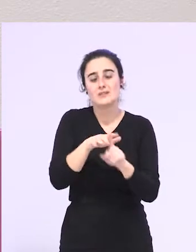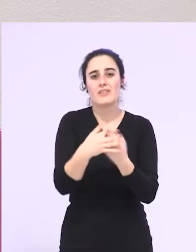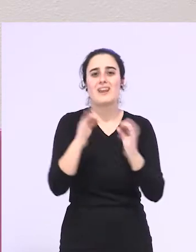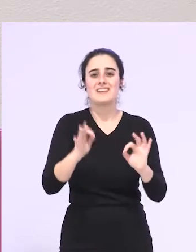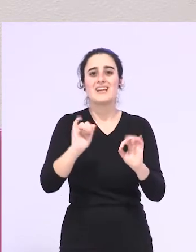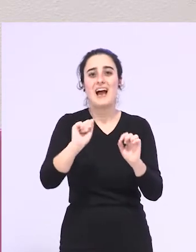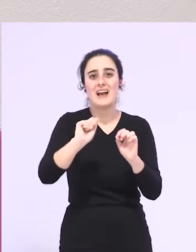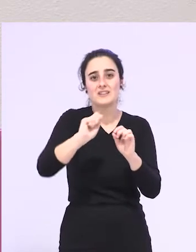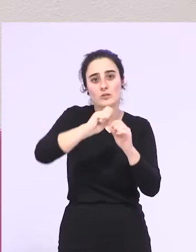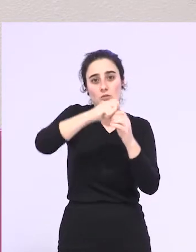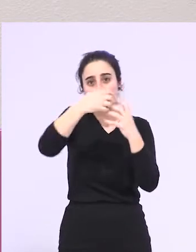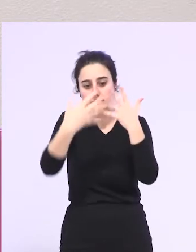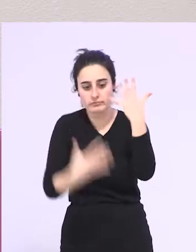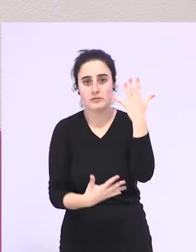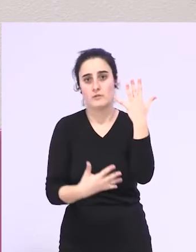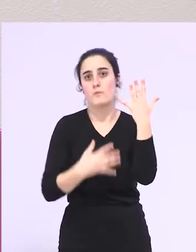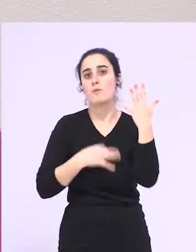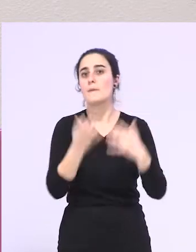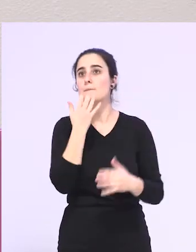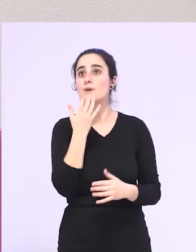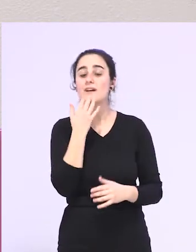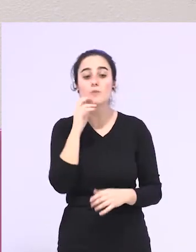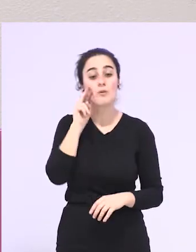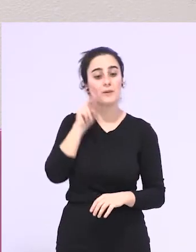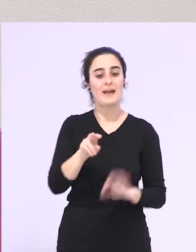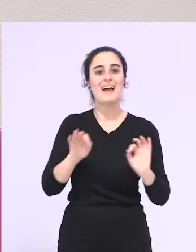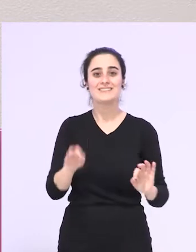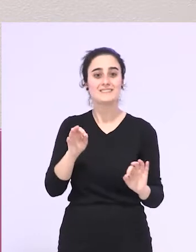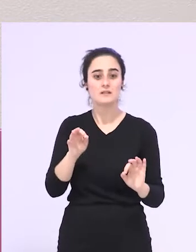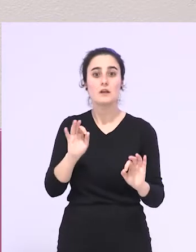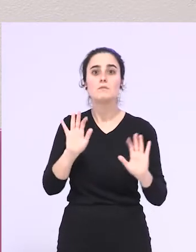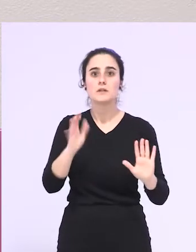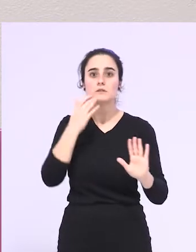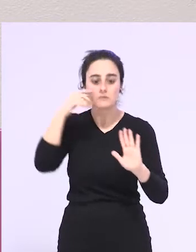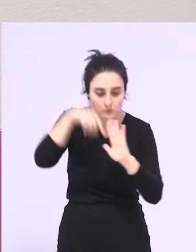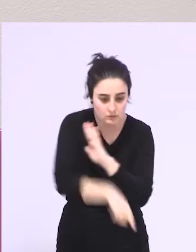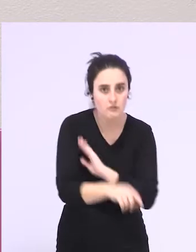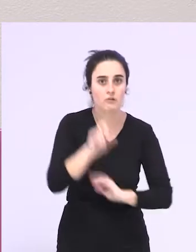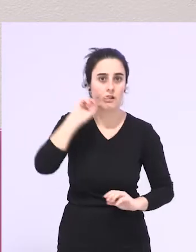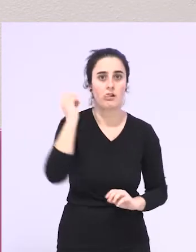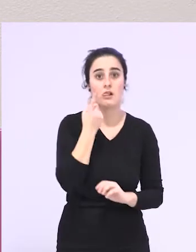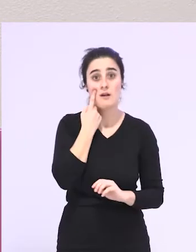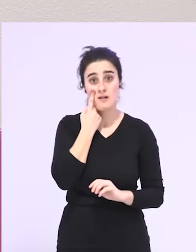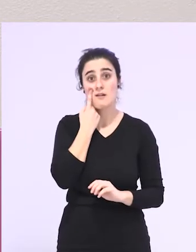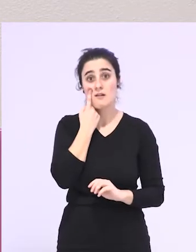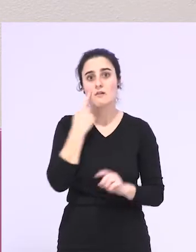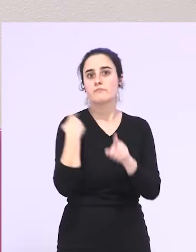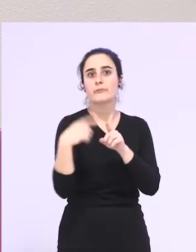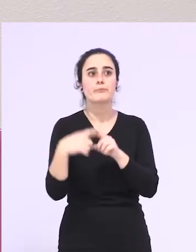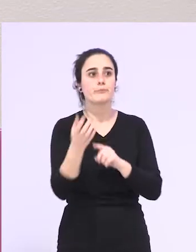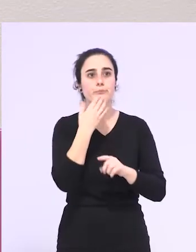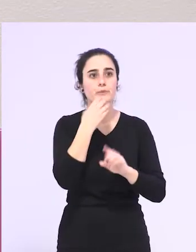bestelako alderdi batzuk behar bada lehenbiziko begiradan ez direnak beti ikusten, baina hor daudenak azpian, ez? Eta dira bere alderdi